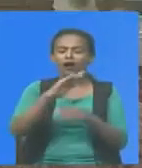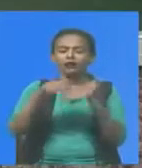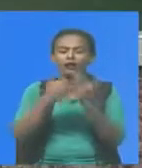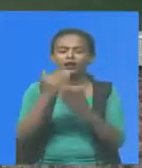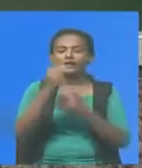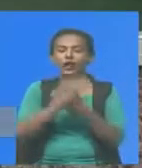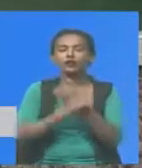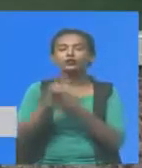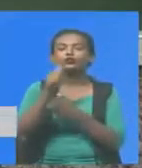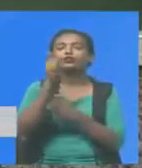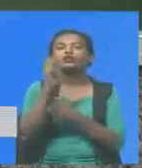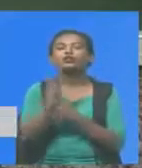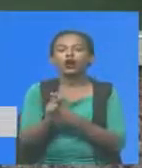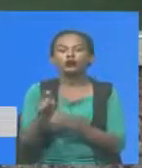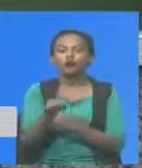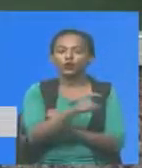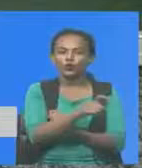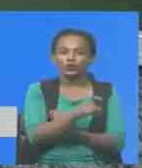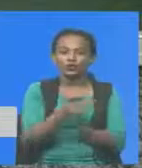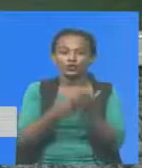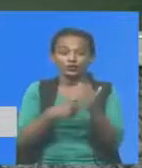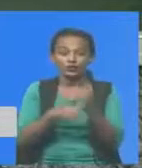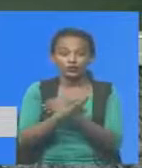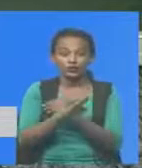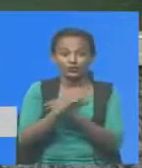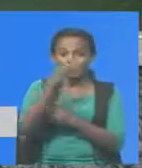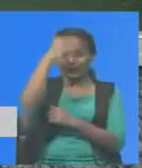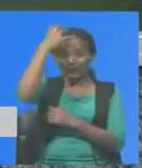ሲሆን ከዚህም ውስጥ መንግስት